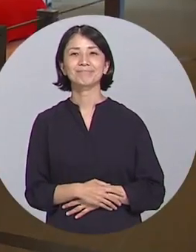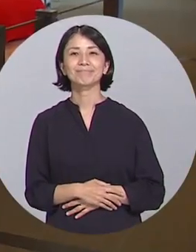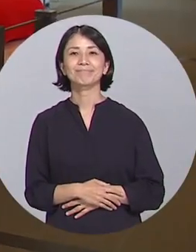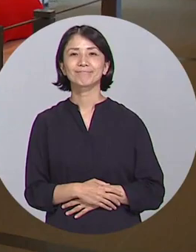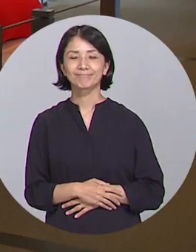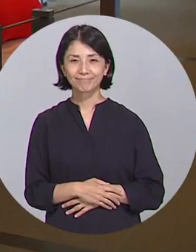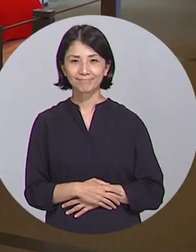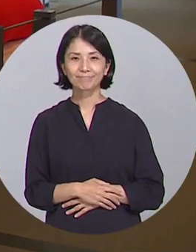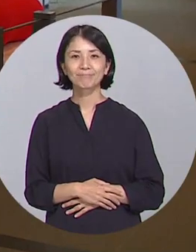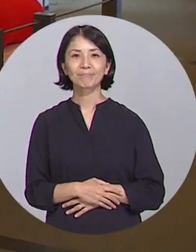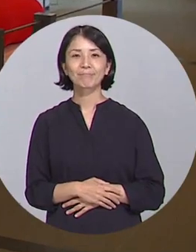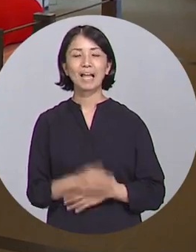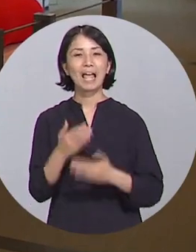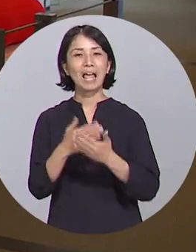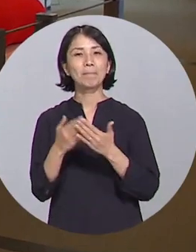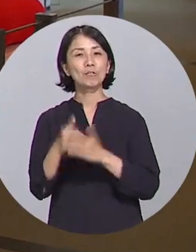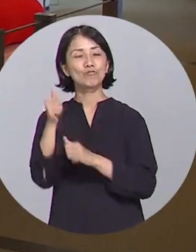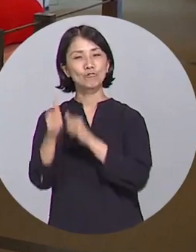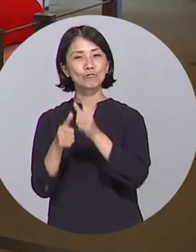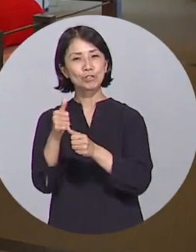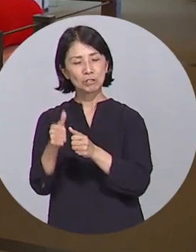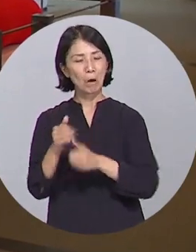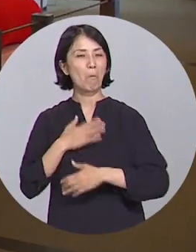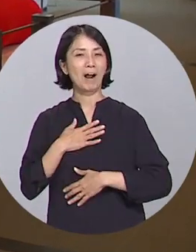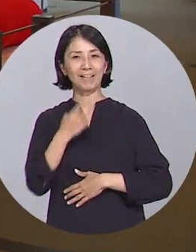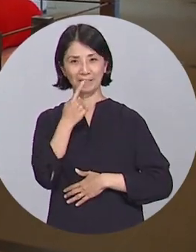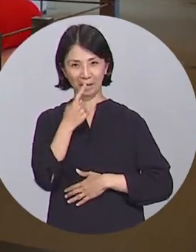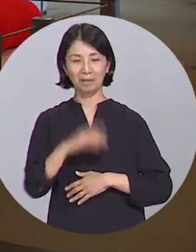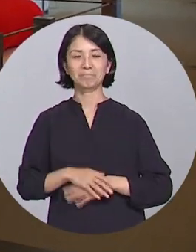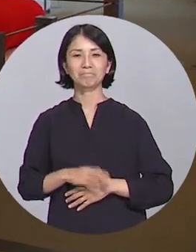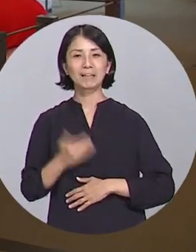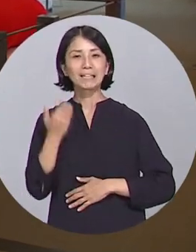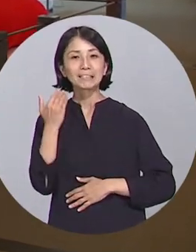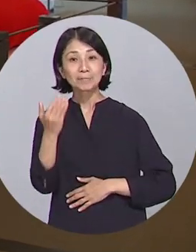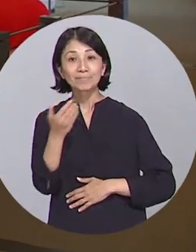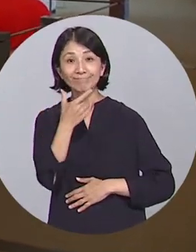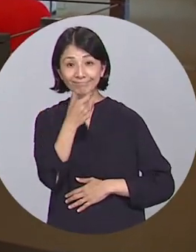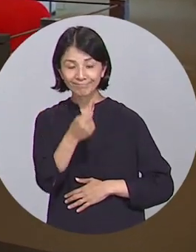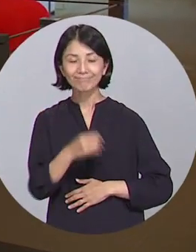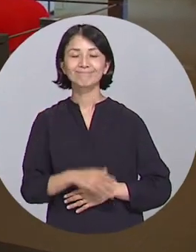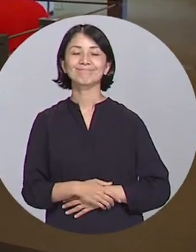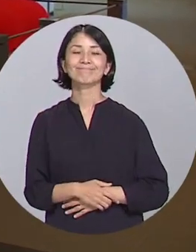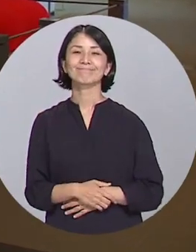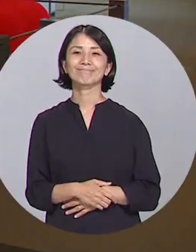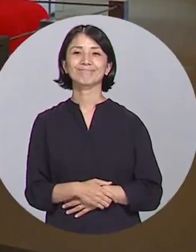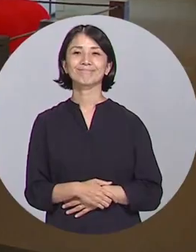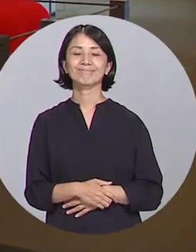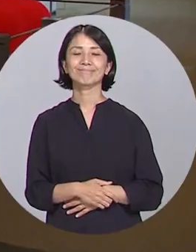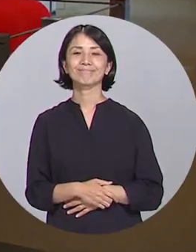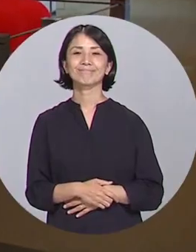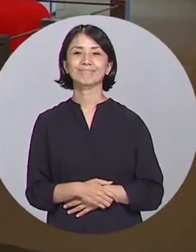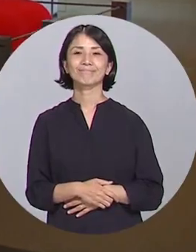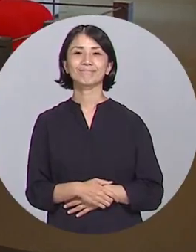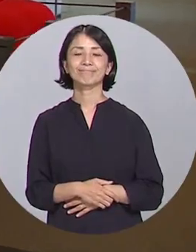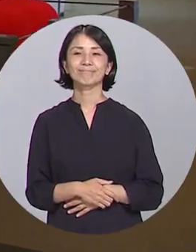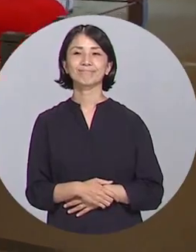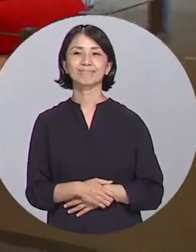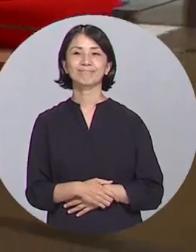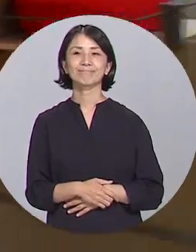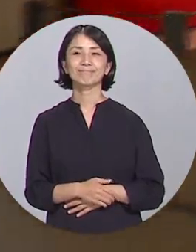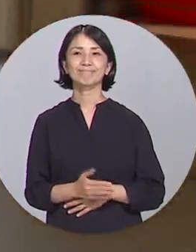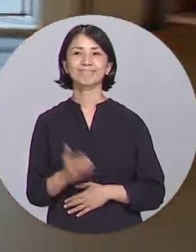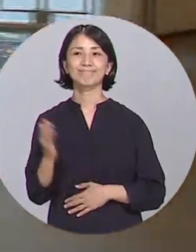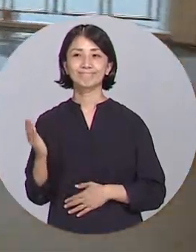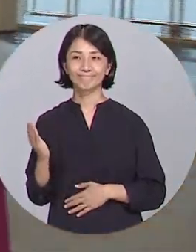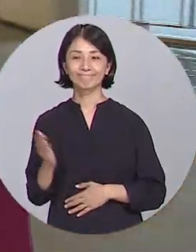そんな感じで 埼玉の美術史に私も詳しくなったので、ここからはインタビュアーとして来ている方にお話を聞いてみたいと思います。ちょうど